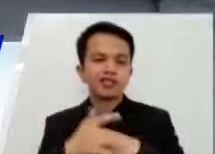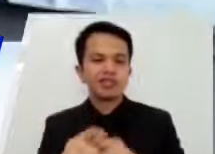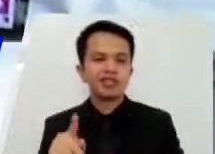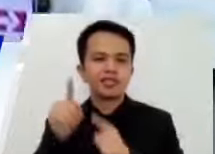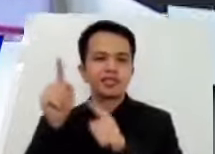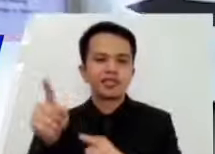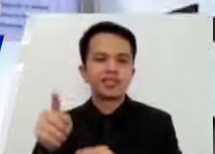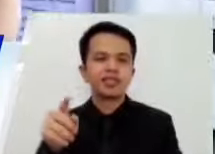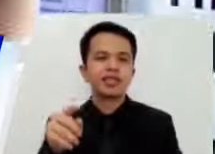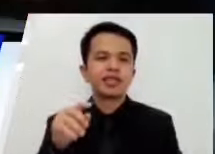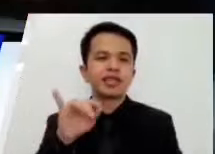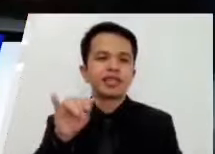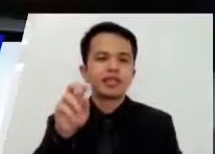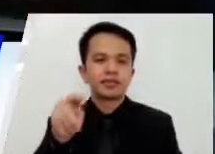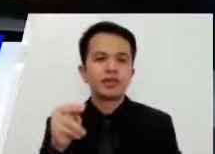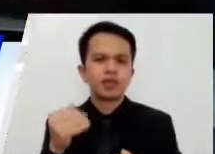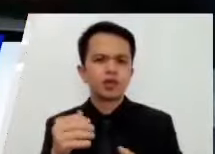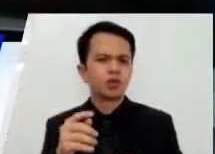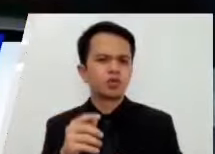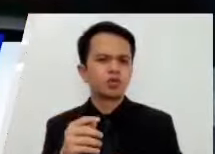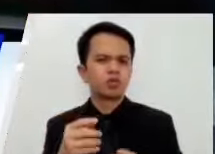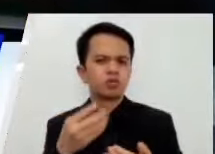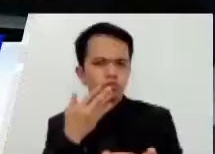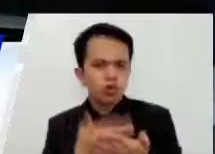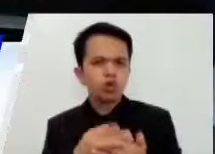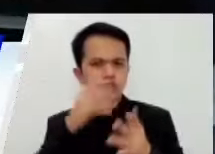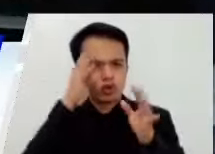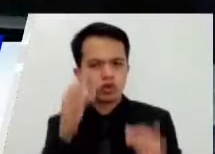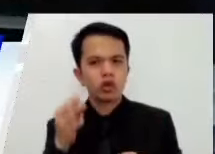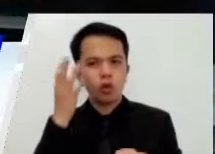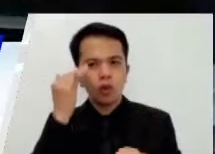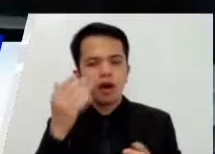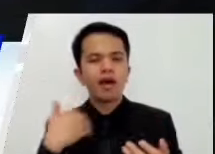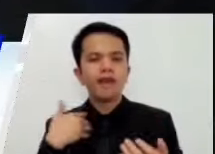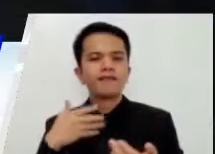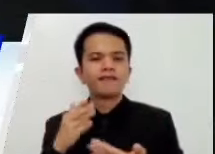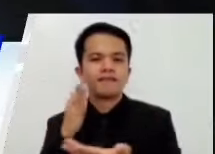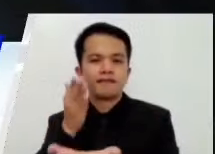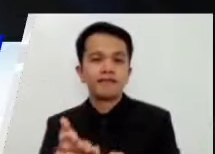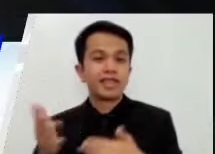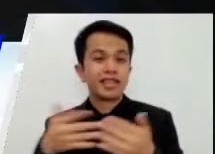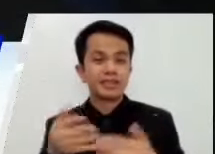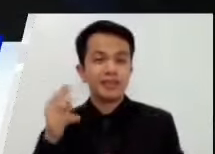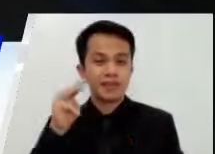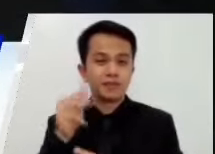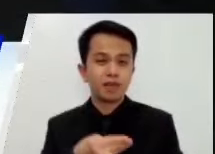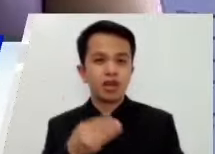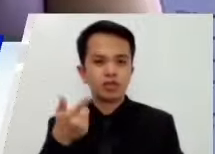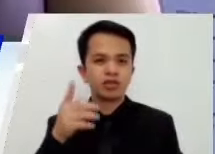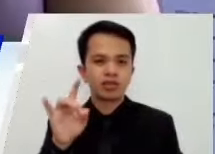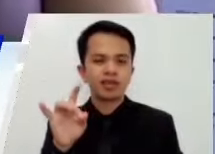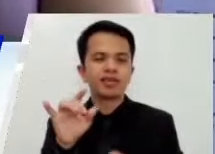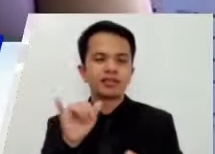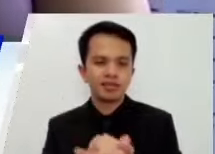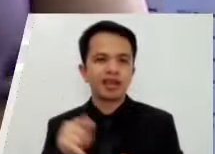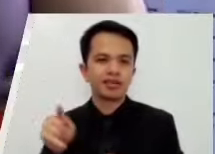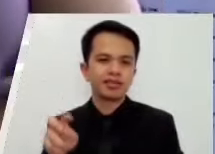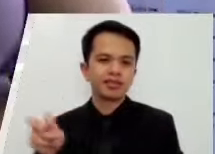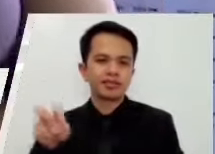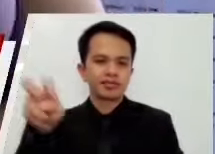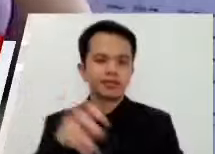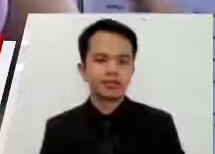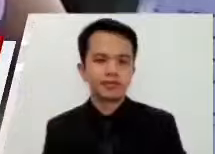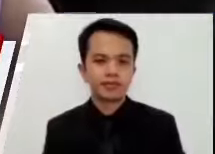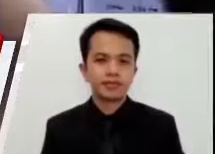Welvy. Sulit ang desisyon dahil may nasakyan na sila kanina, kahit sa March 28 pa sana ang kanilang biyahe. Pabor po kasi